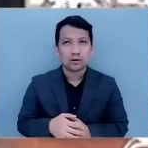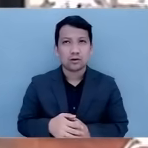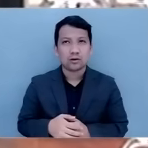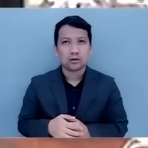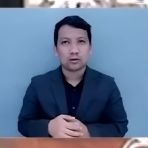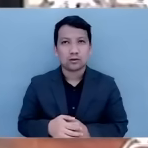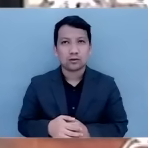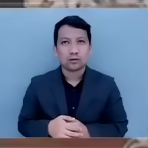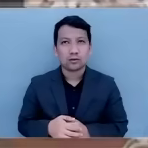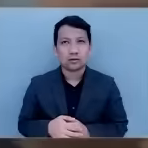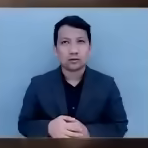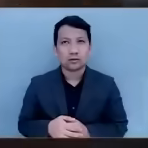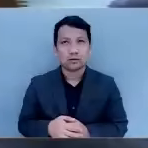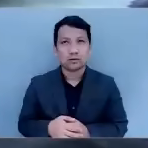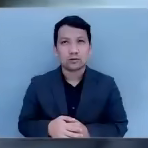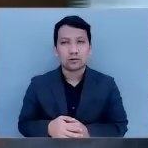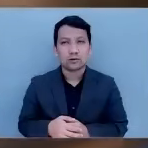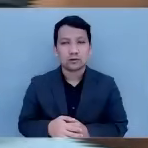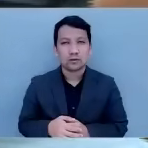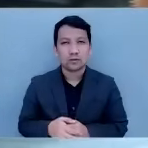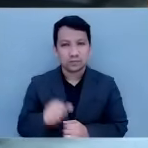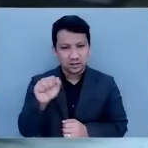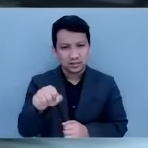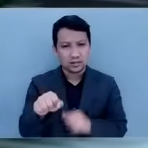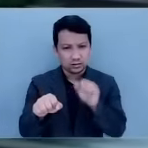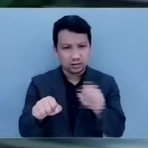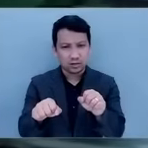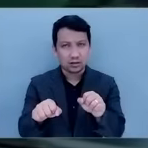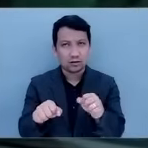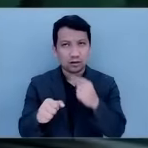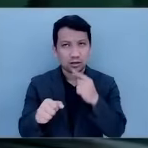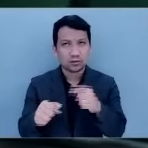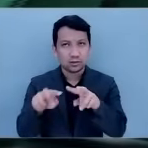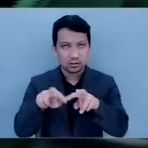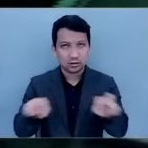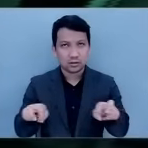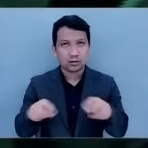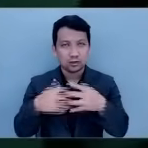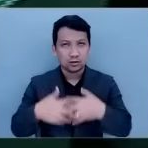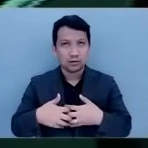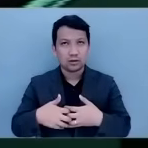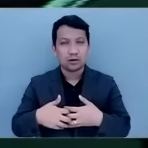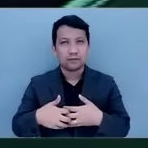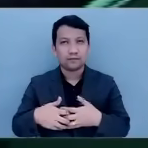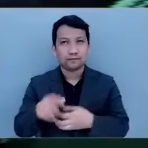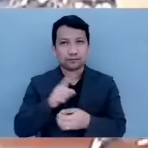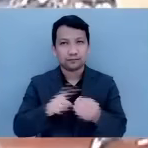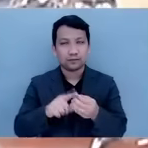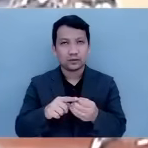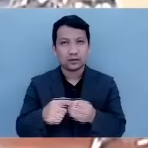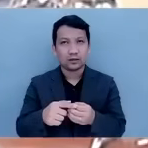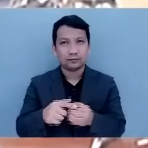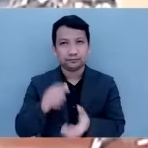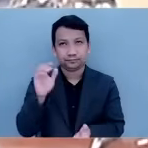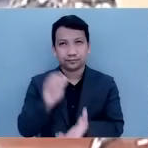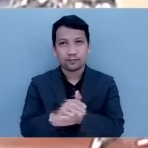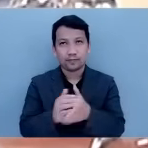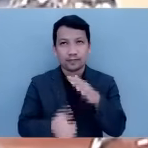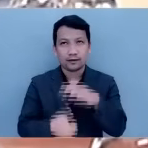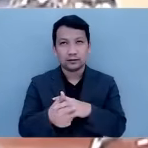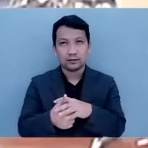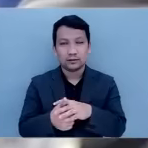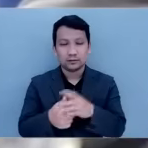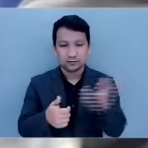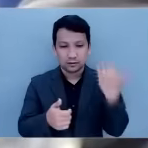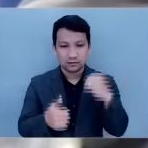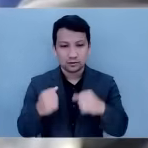Mrs. Ruiz? Kung yes, yes. Sa huli, sumailalim na rin sa lie detector test ang mag-asawang Ruiz at maging ang mga dati